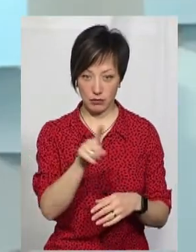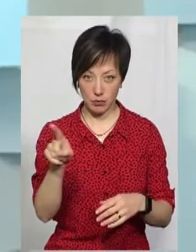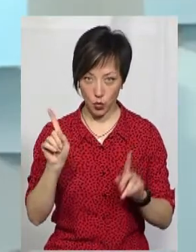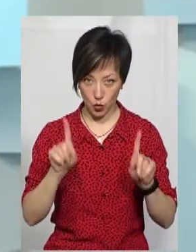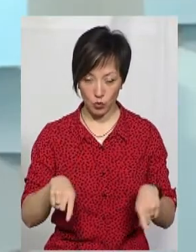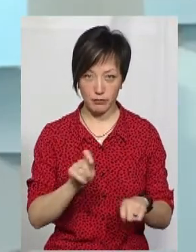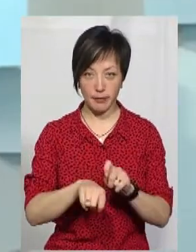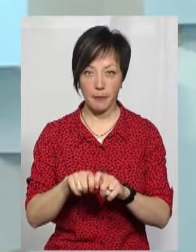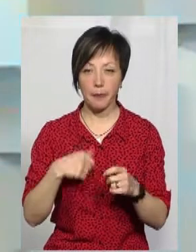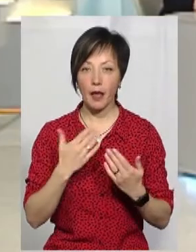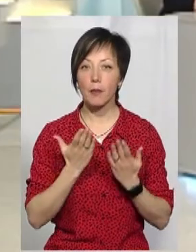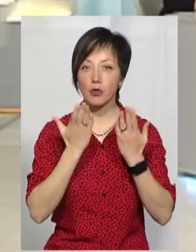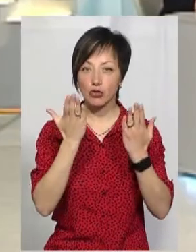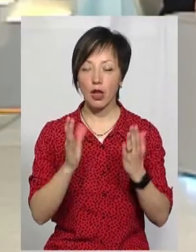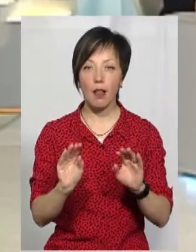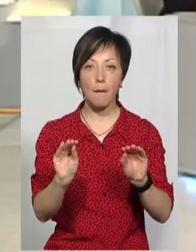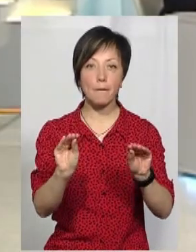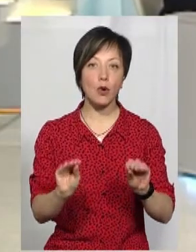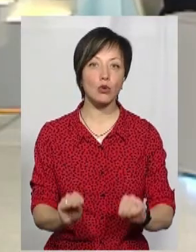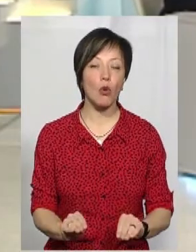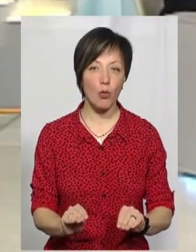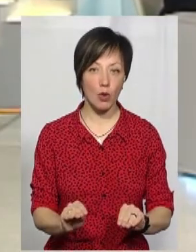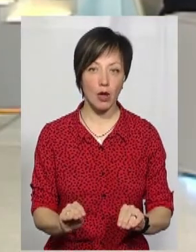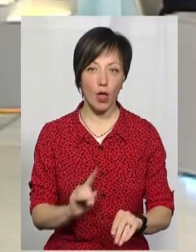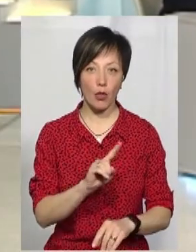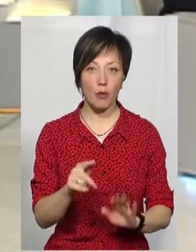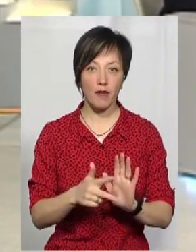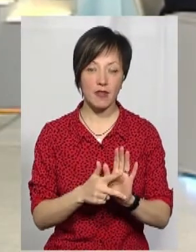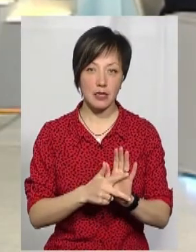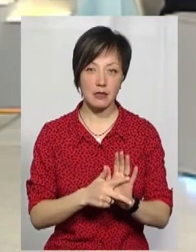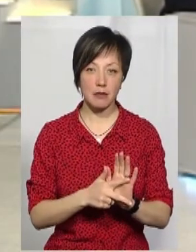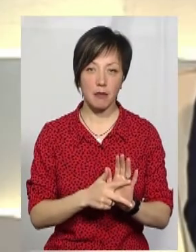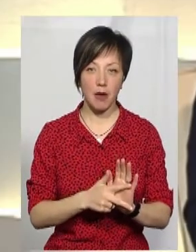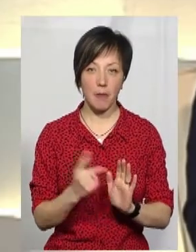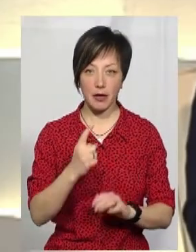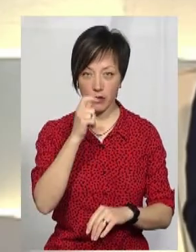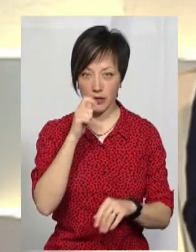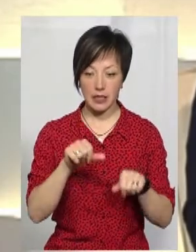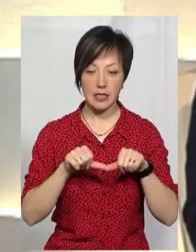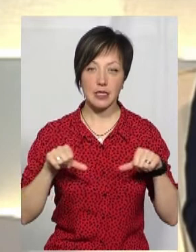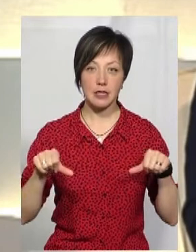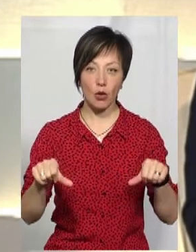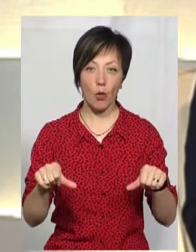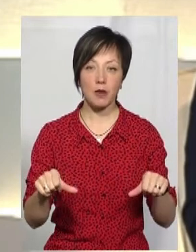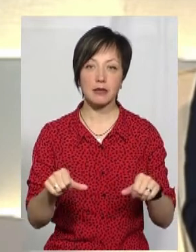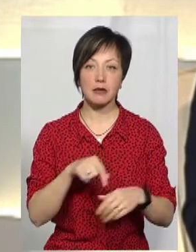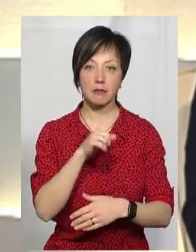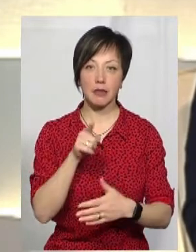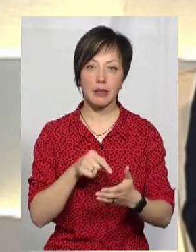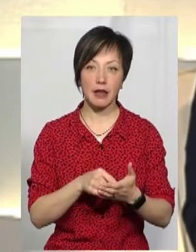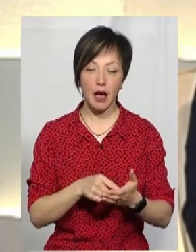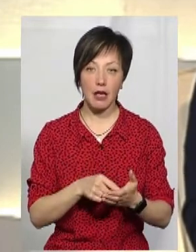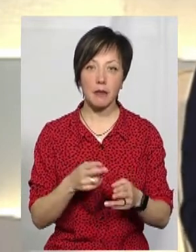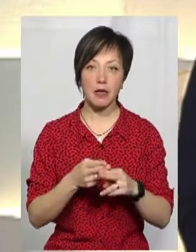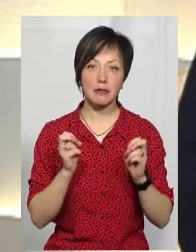особи. Я прочитала у протоколі номер 8 від 1 квітня засідання комісії з питань